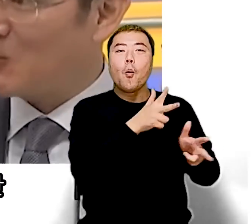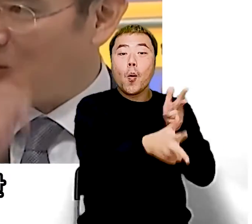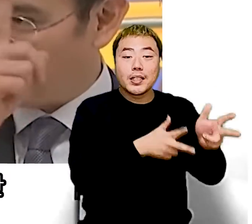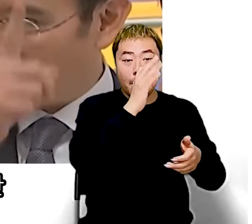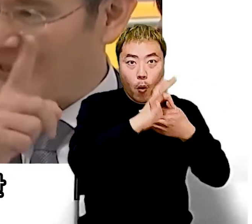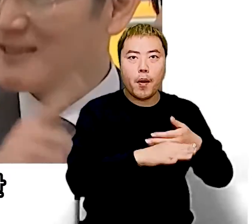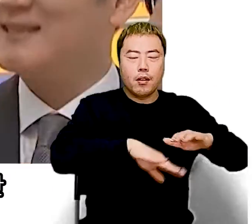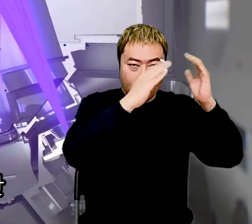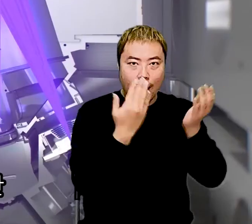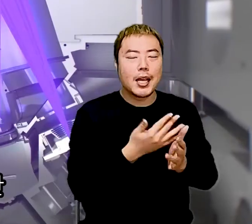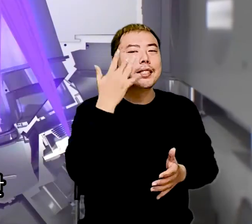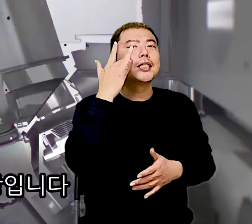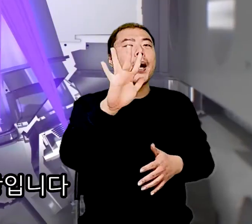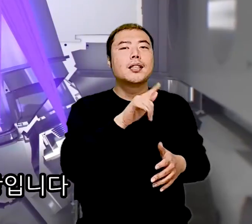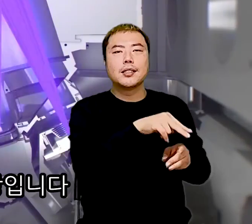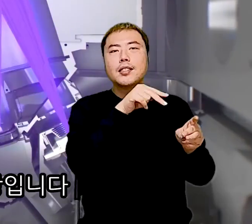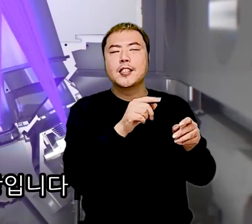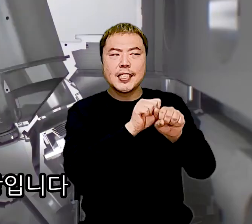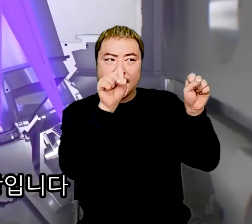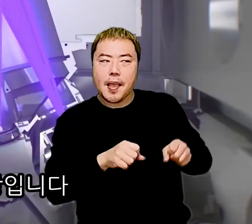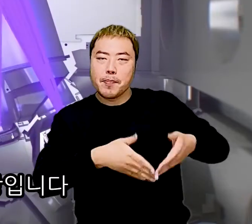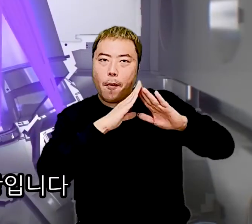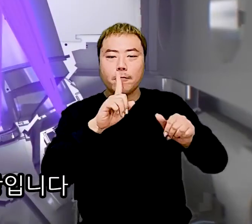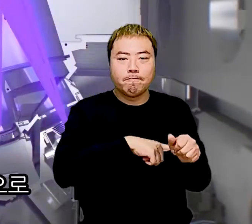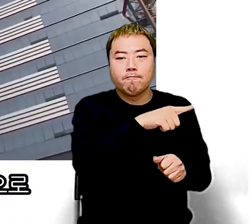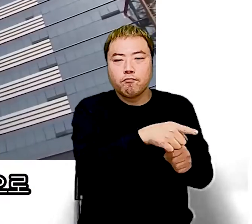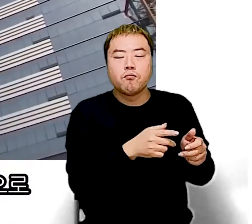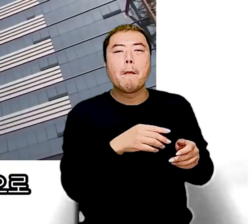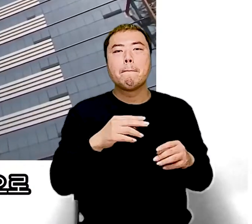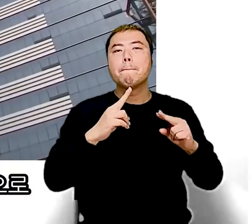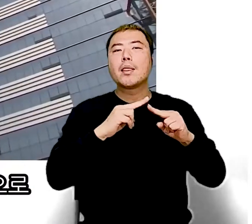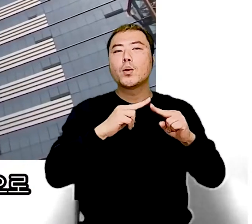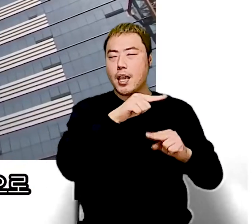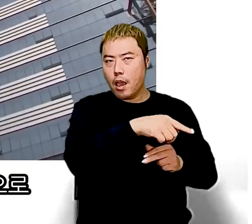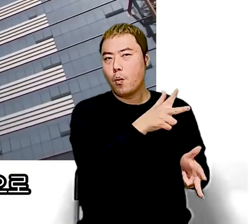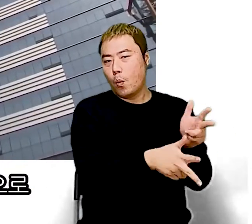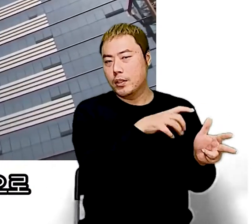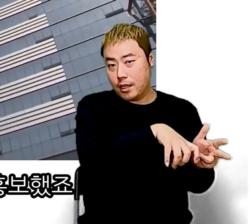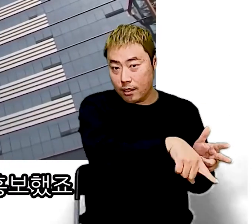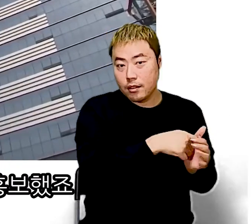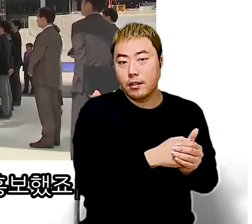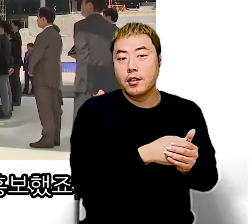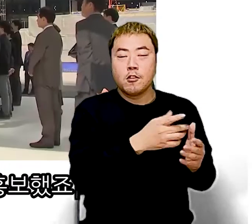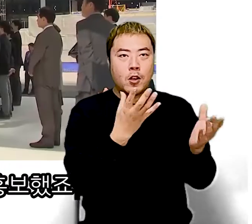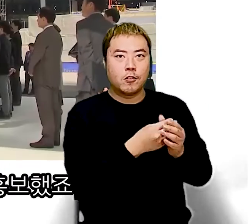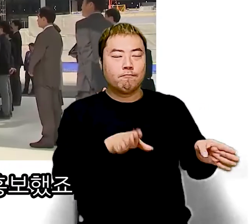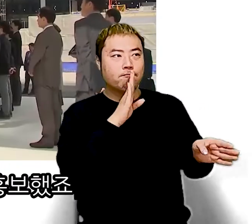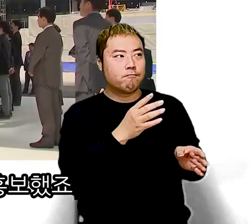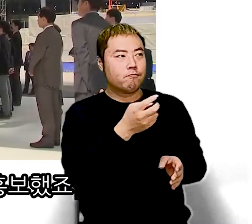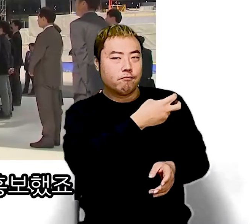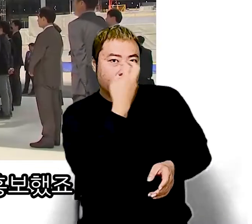전 자동 관리되는 최첨단 팹 반도체 공장입니다. 건설도 스마트 안전 공법으로 지어지고